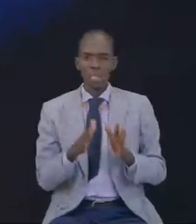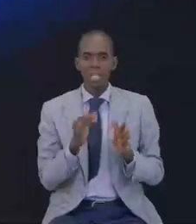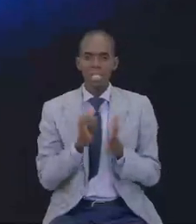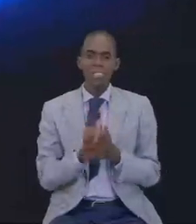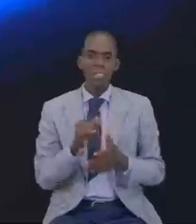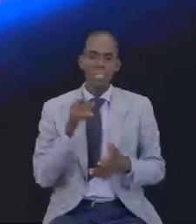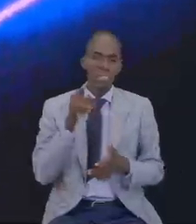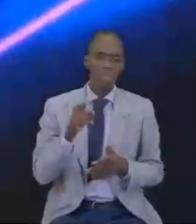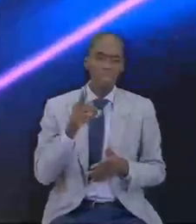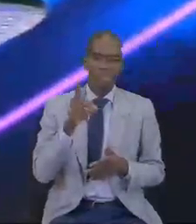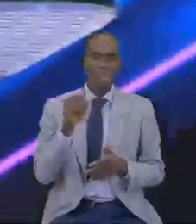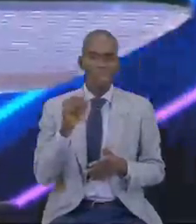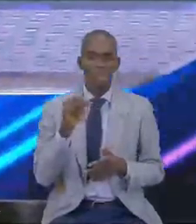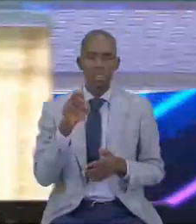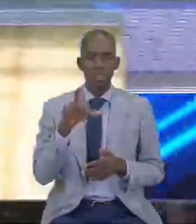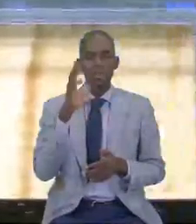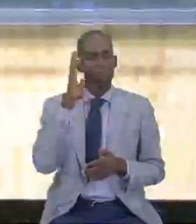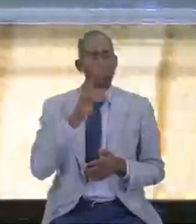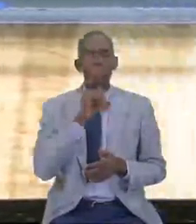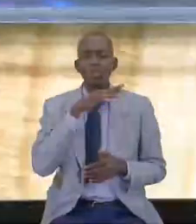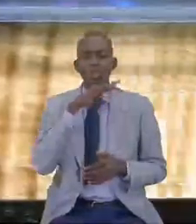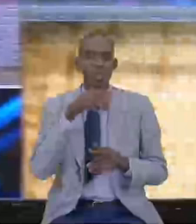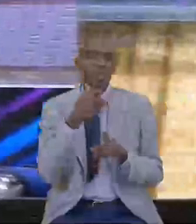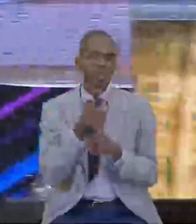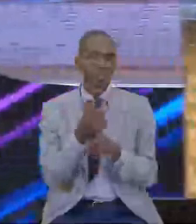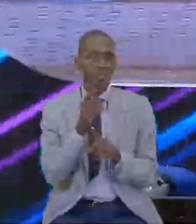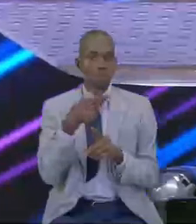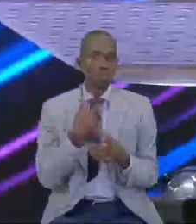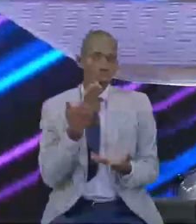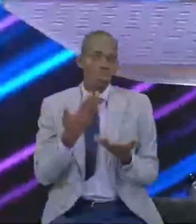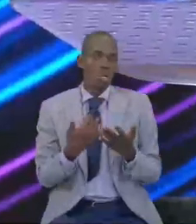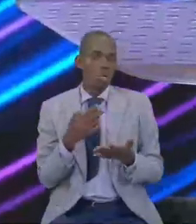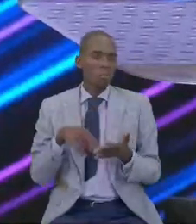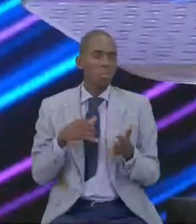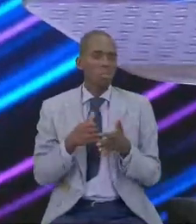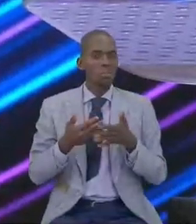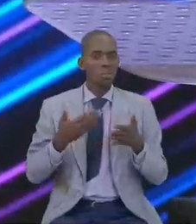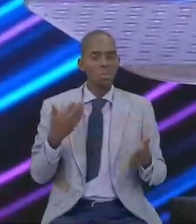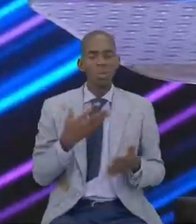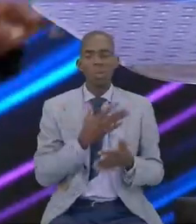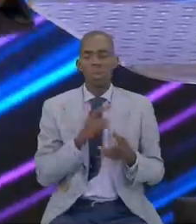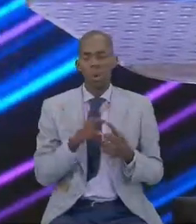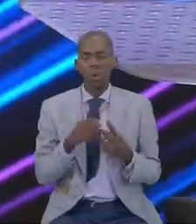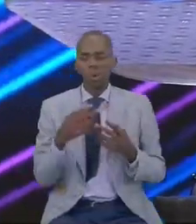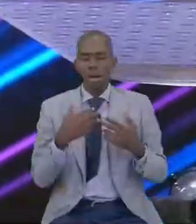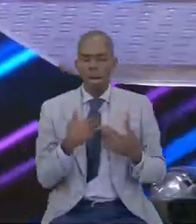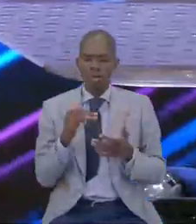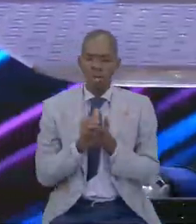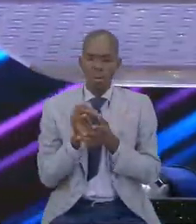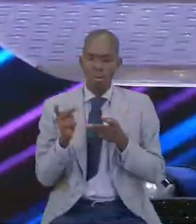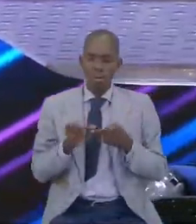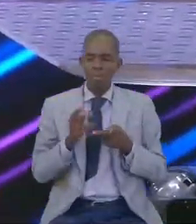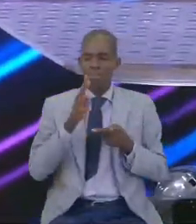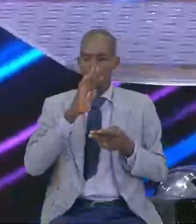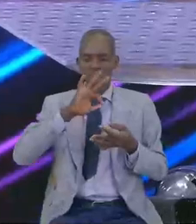Alors, je suis sûr que vous connaissez ce verset, vous l'avez lu déjà et vous avez entendu ce verset interprété avant. Mais voyez ceci,